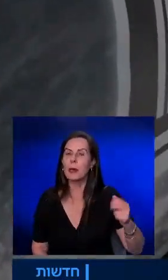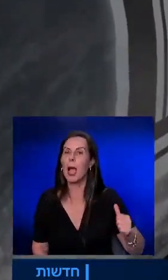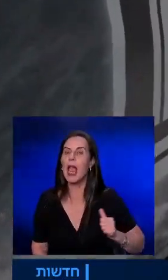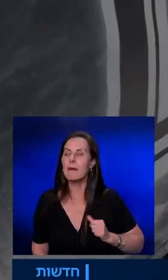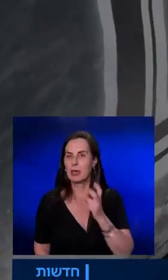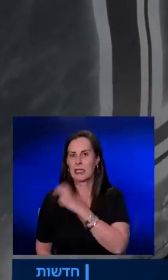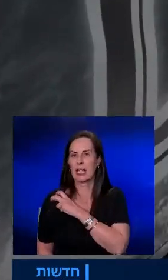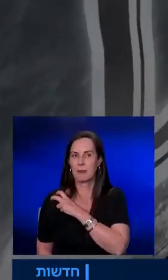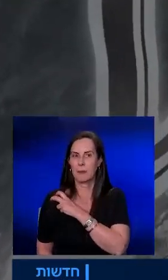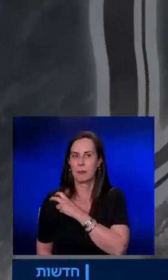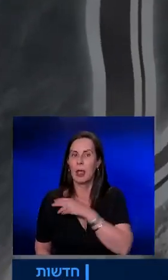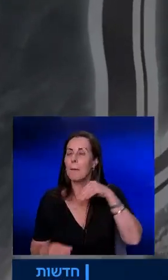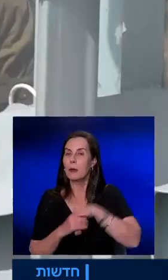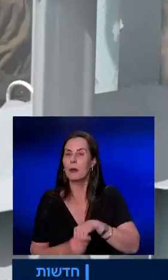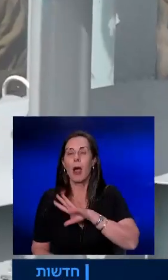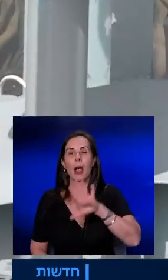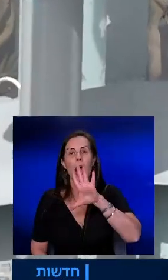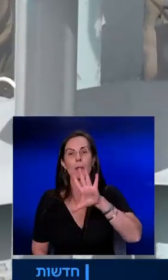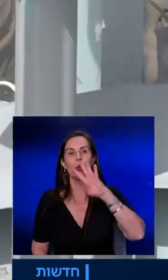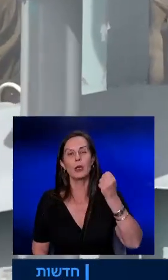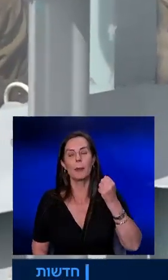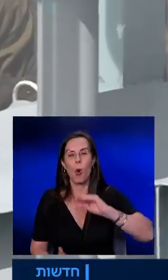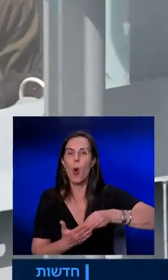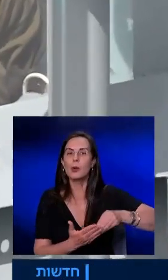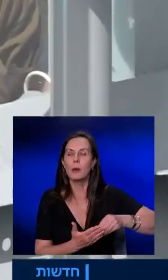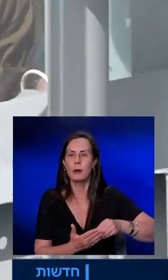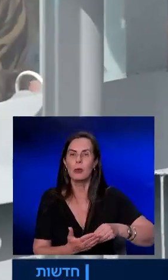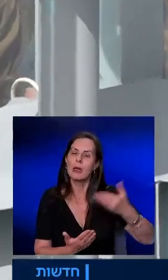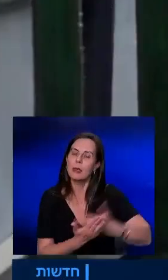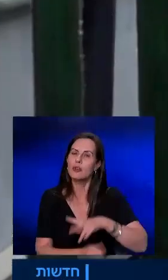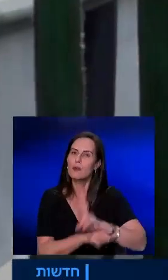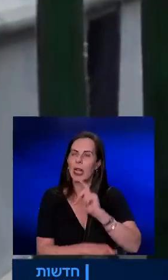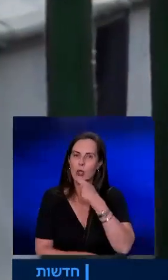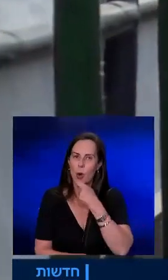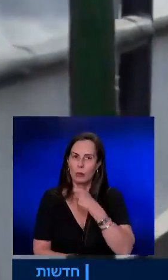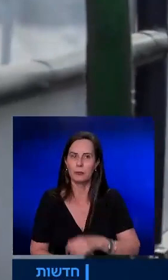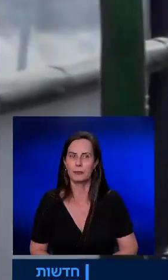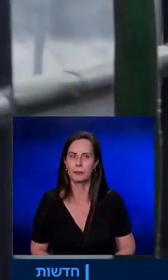וקצינים, מתוכם רק 450 מוכתמו על מסמך שמירת הסוד.